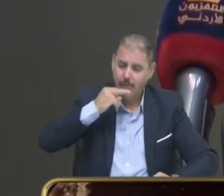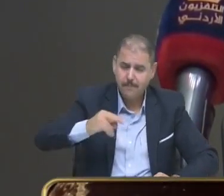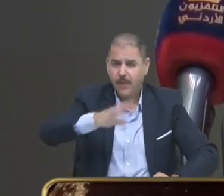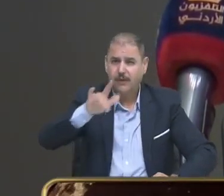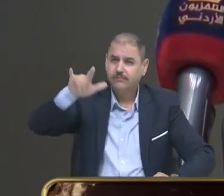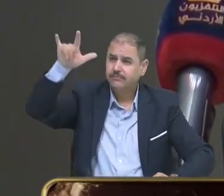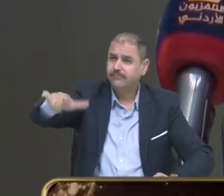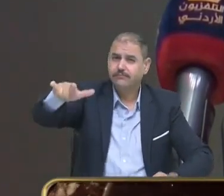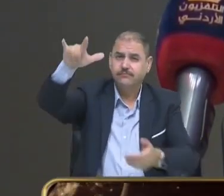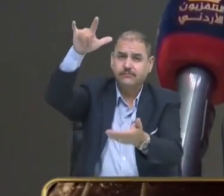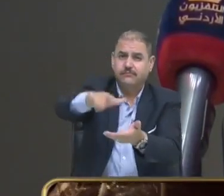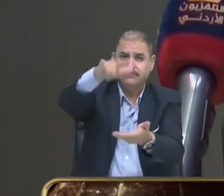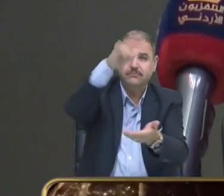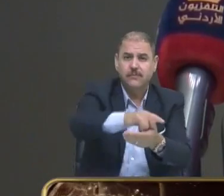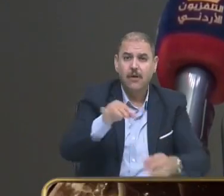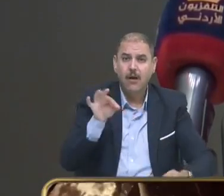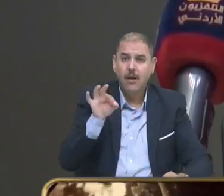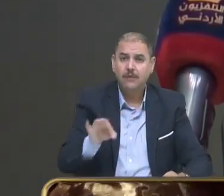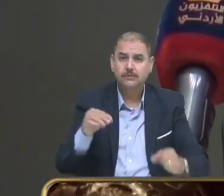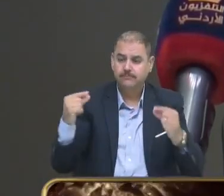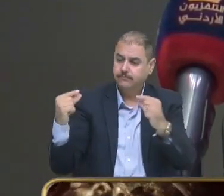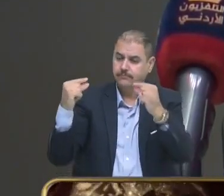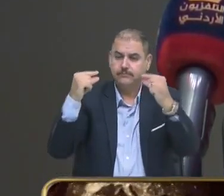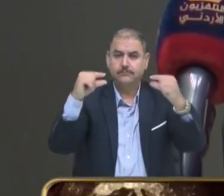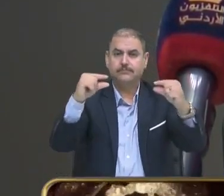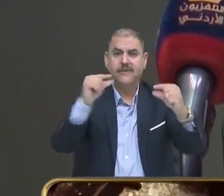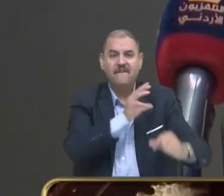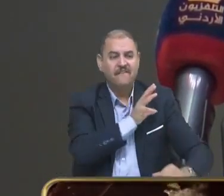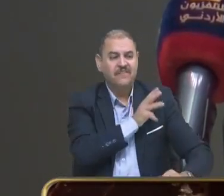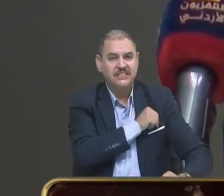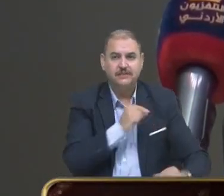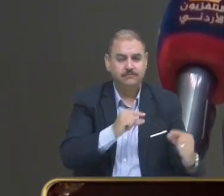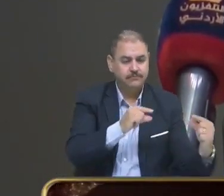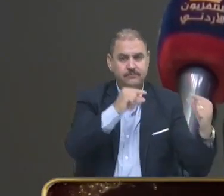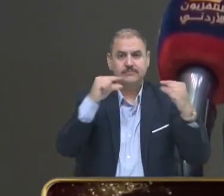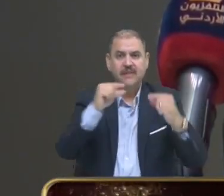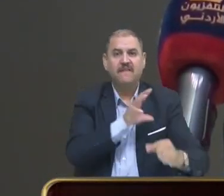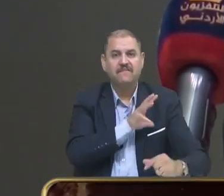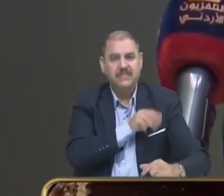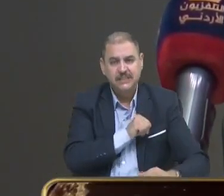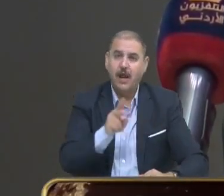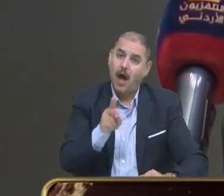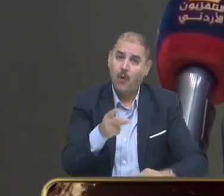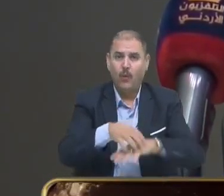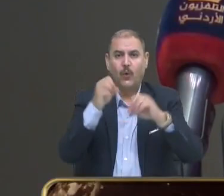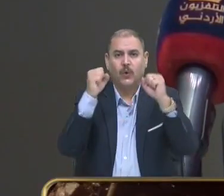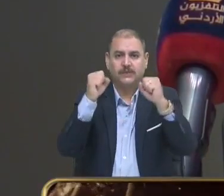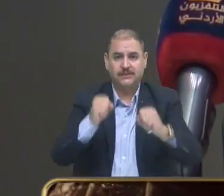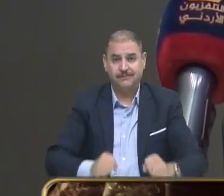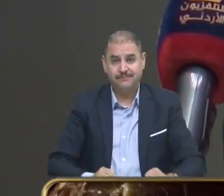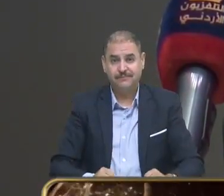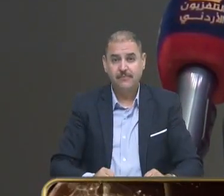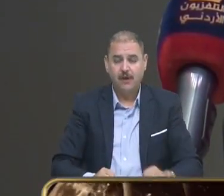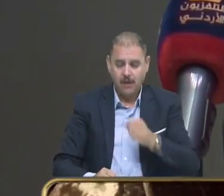الشريف. أيضا سيدي صاحب السمو ولي العهد من تابع كل خطاباته أيضا لم يخلو